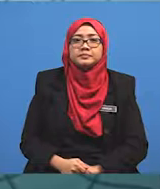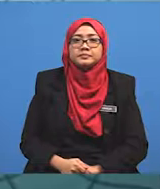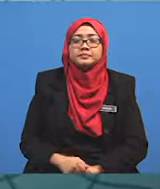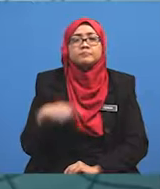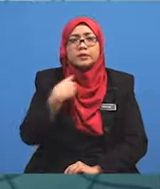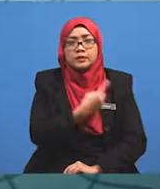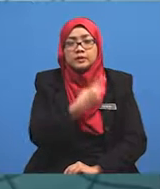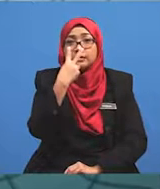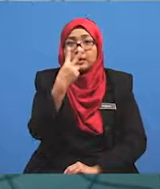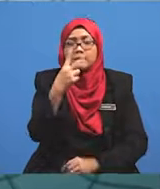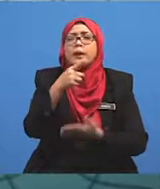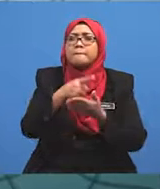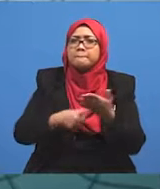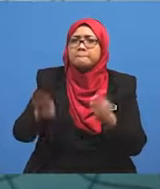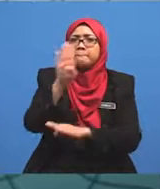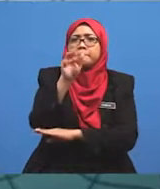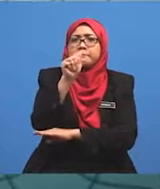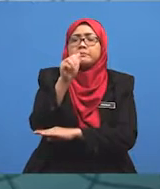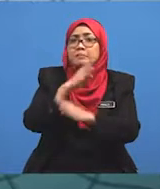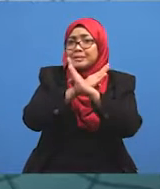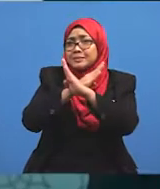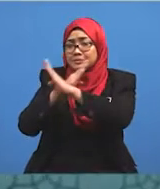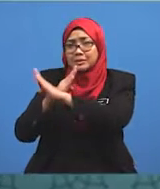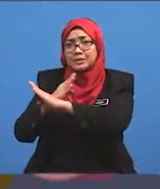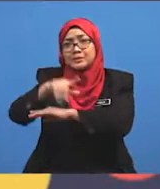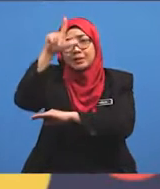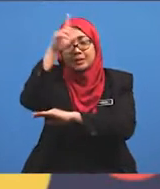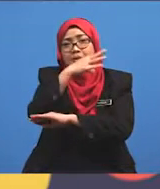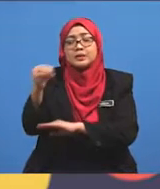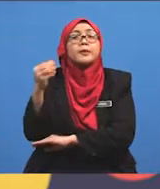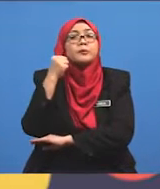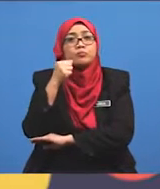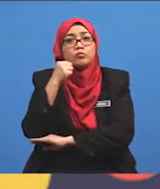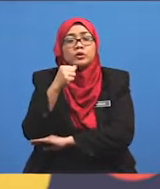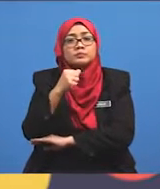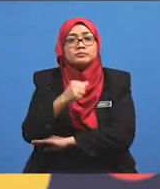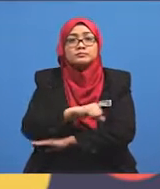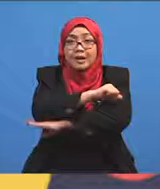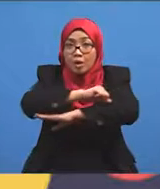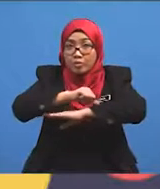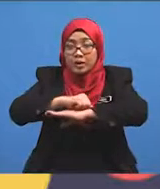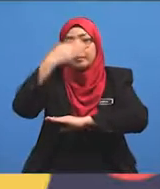Kita lihat pula apakah batas-batas lelaki dan perempuan. Yang pertama, aurat bagi lelaki.